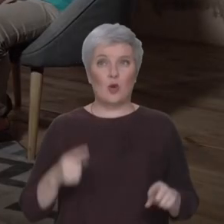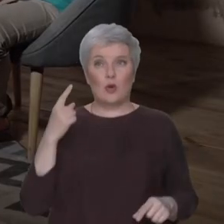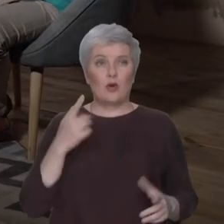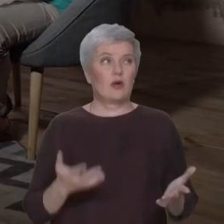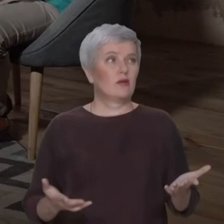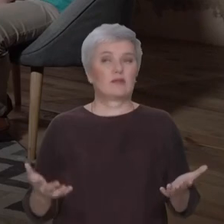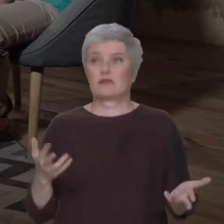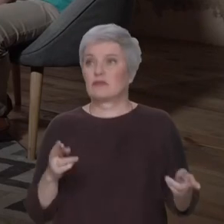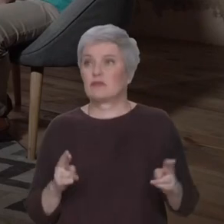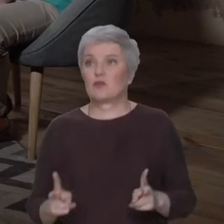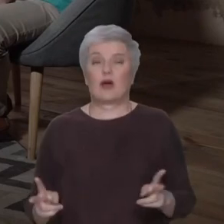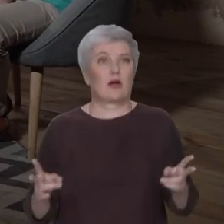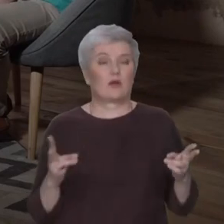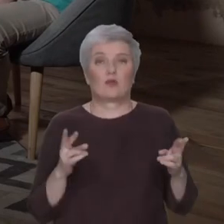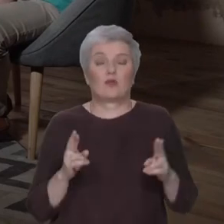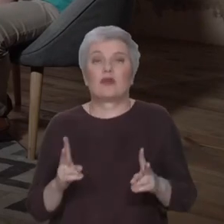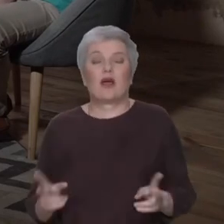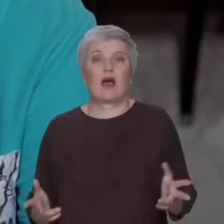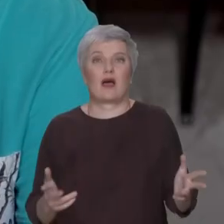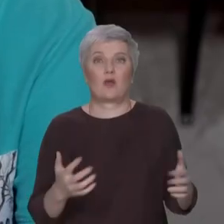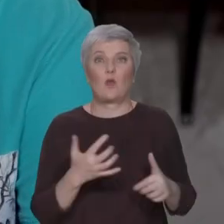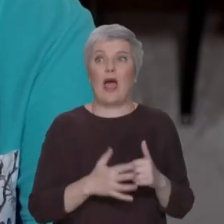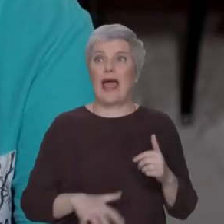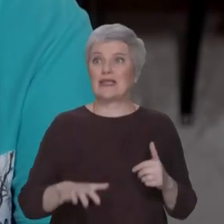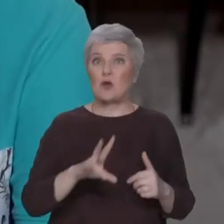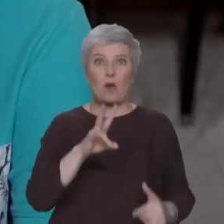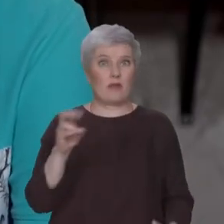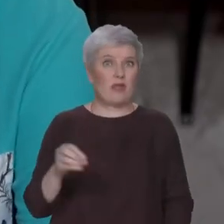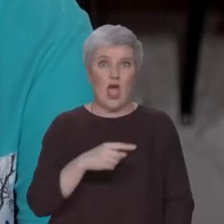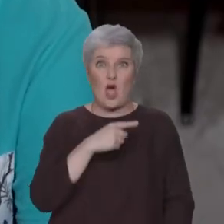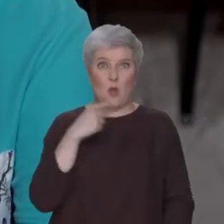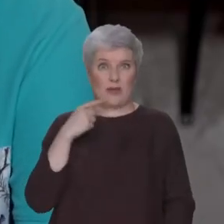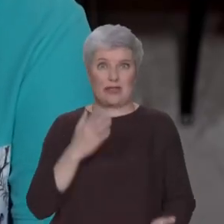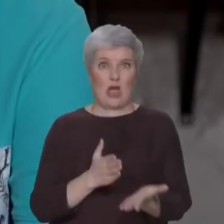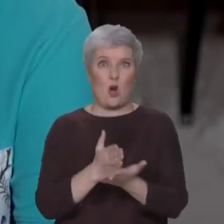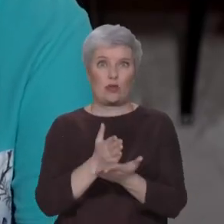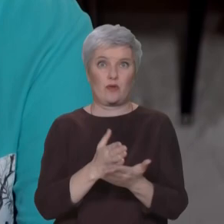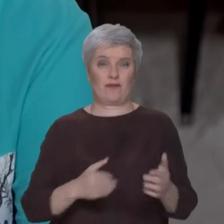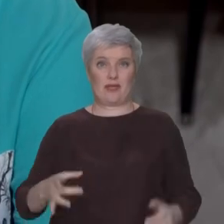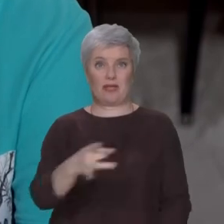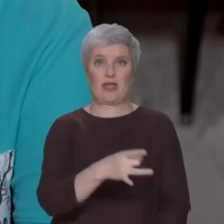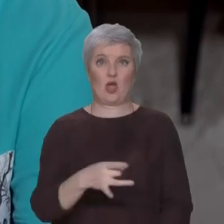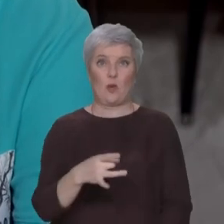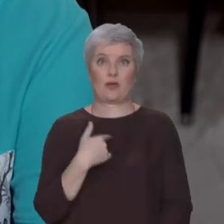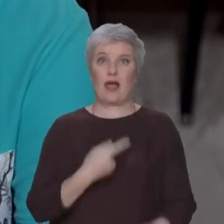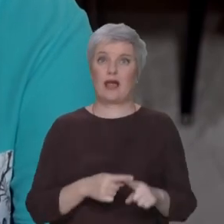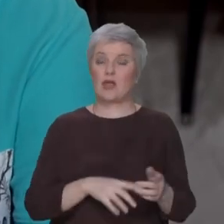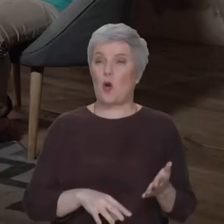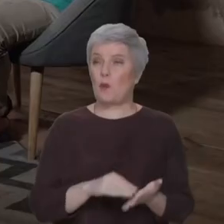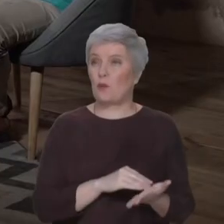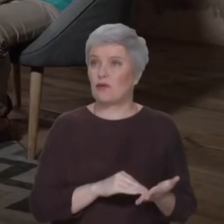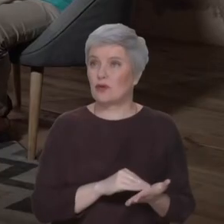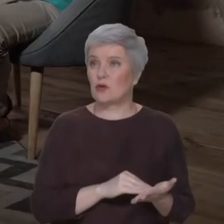думаєш, ну як так? Ну як так? Херсонщина взагалі не російськомова, ну не російсько орієнтований регіон, я не знаю. Я це повторюю,